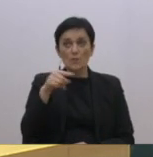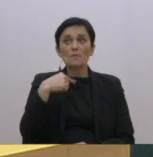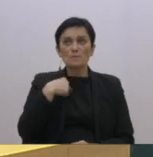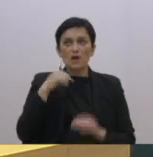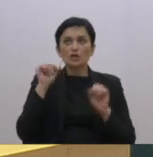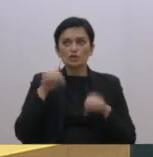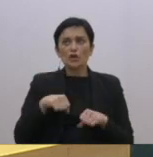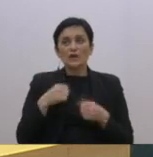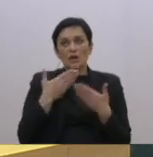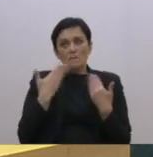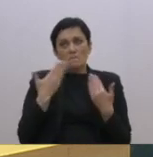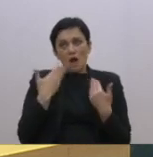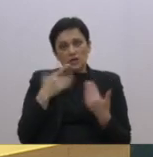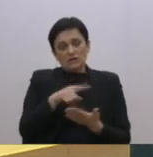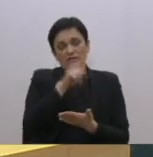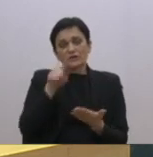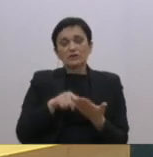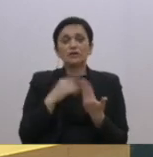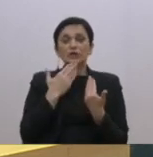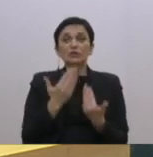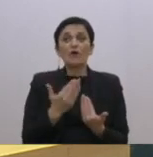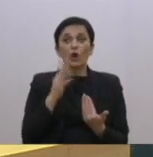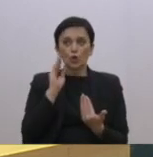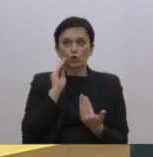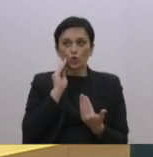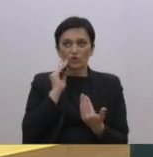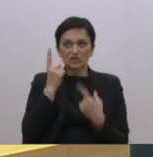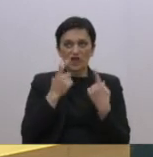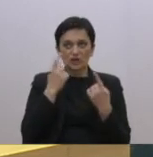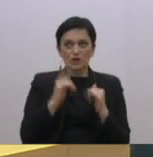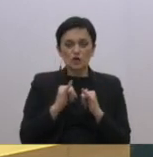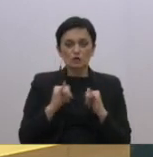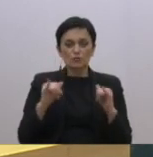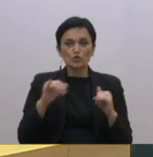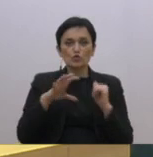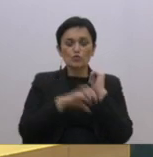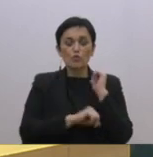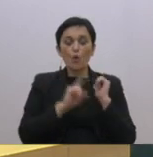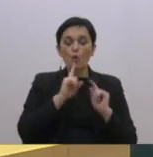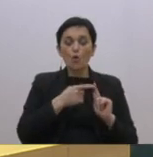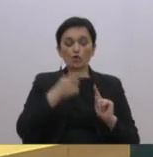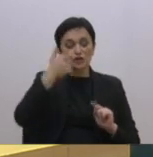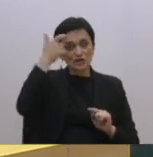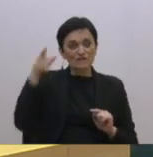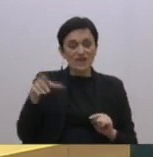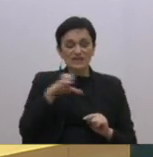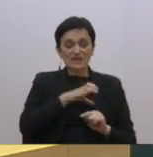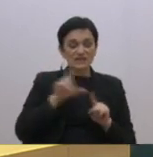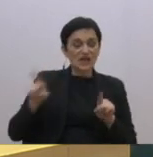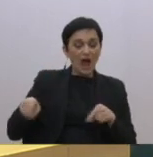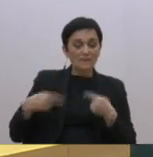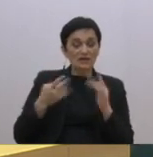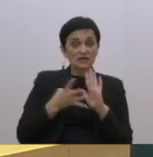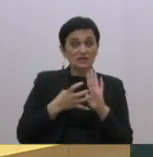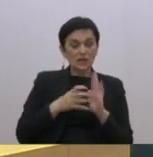შემიძლია მარტივი კითხვა დავსვა, როცა ვრცელდება ინფორმაცია, რომ ბოლო ერთ წელწადში ივანიშვილი გამდიდა